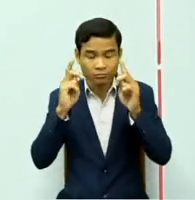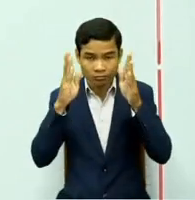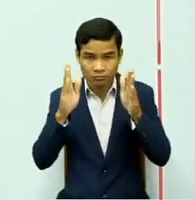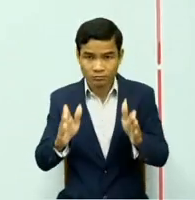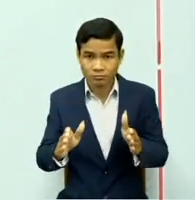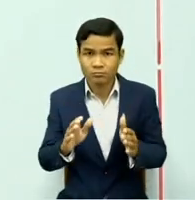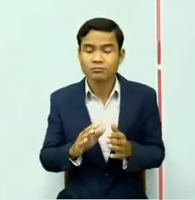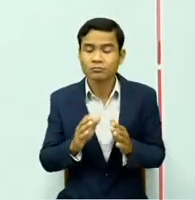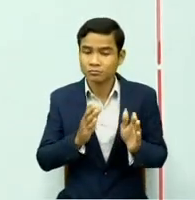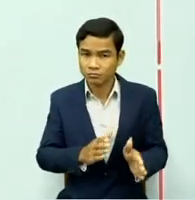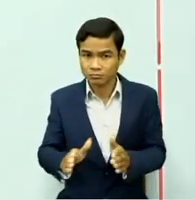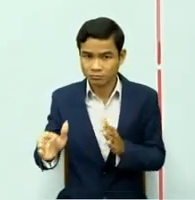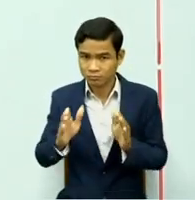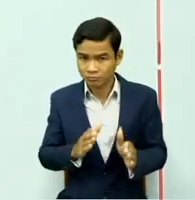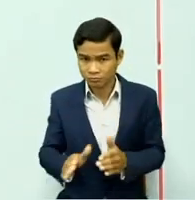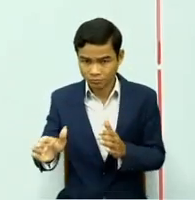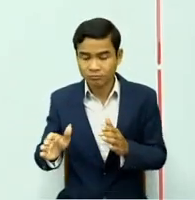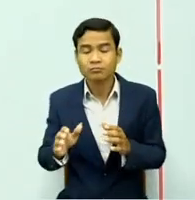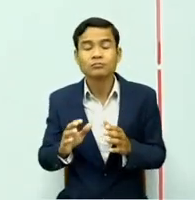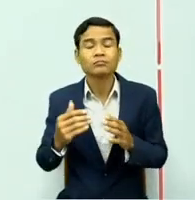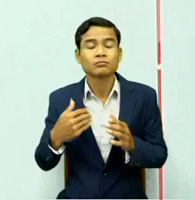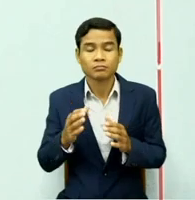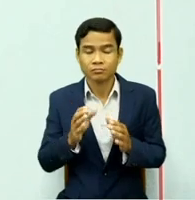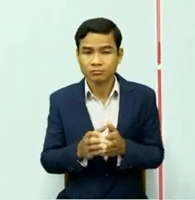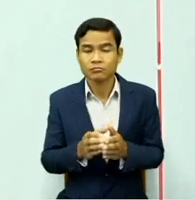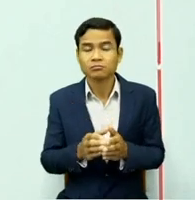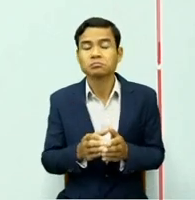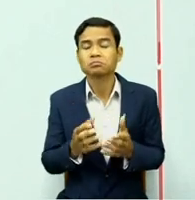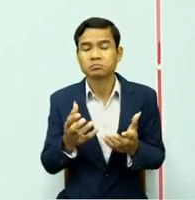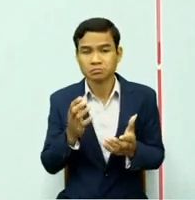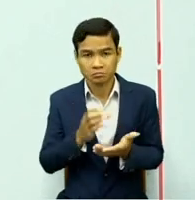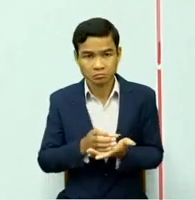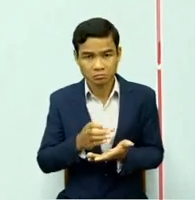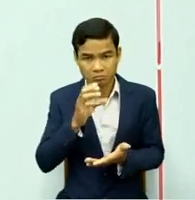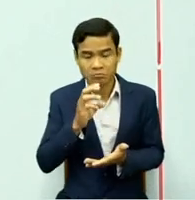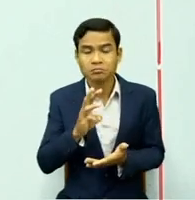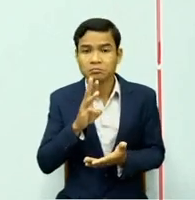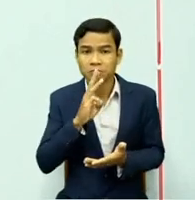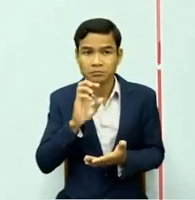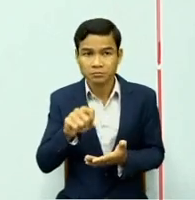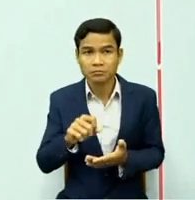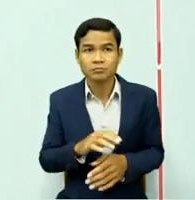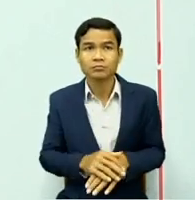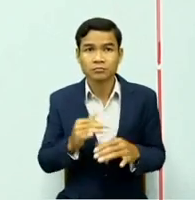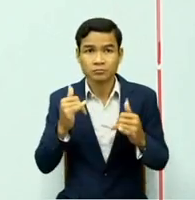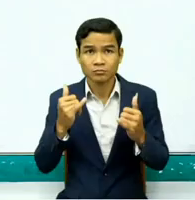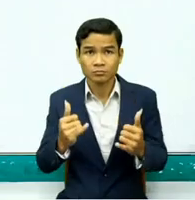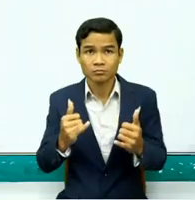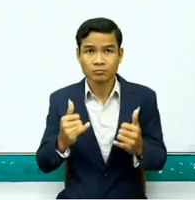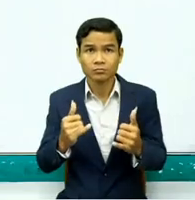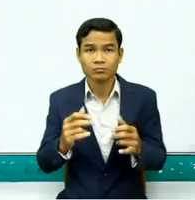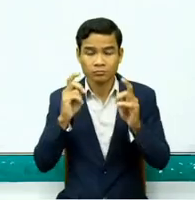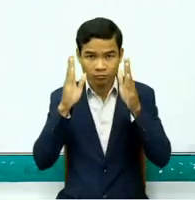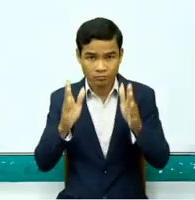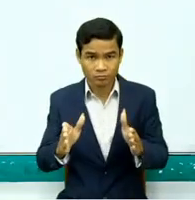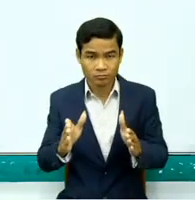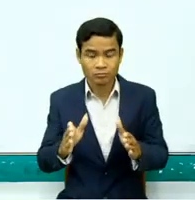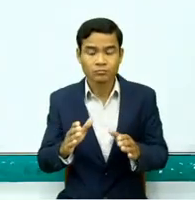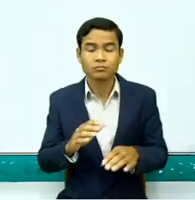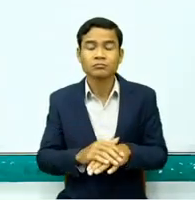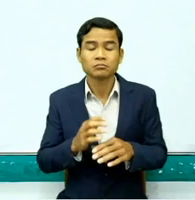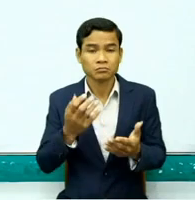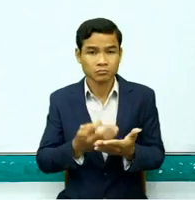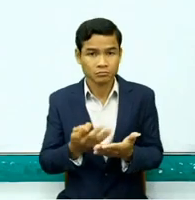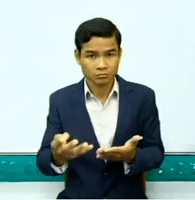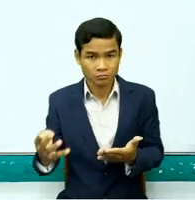បានរៀបដបទឹកសតបានមួយហើយចាអញ្ចឹងឥឡូវកូនគិតបន្តទៀតជាមួយអ្នកគ្រូតាថាតាអ្នកគ្រូនឹងយកវត្ថុ